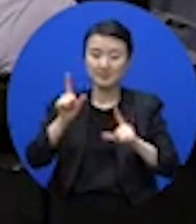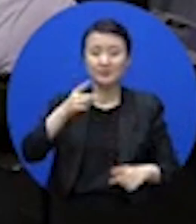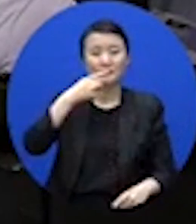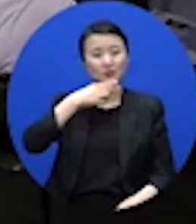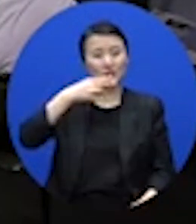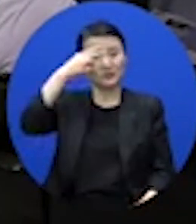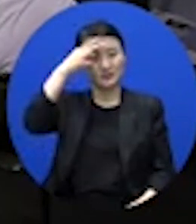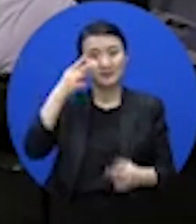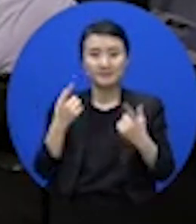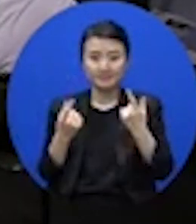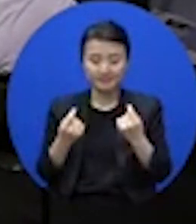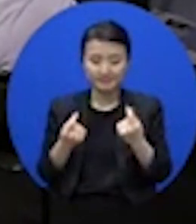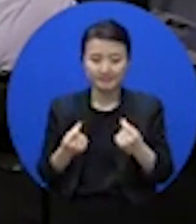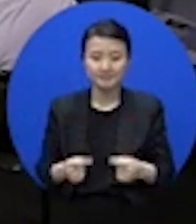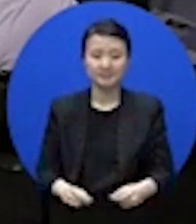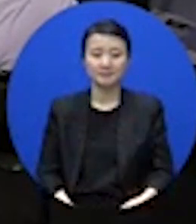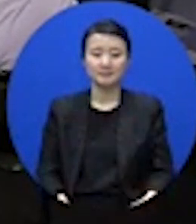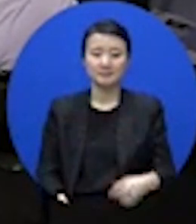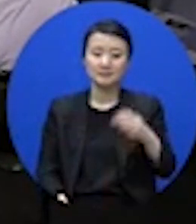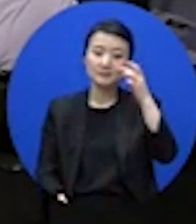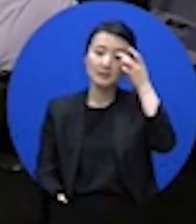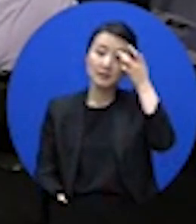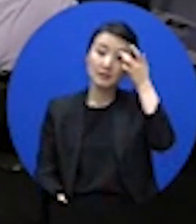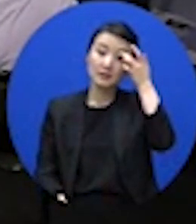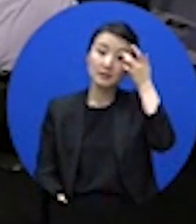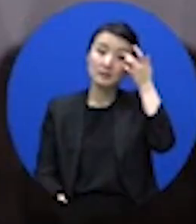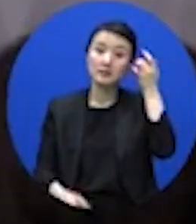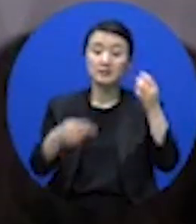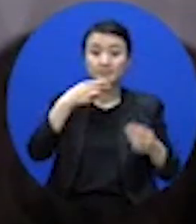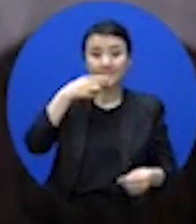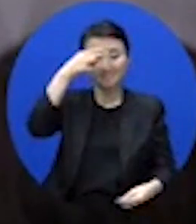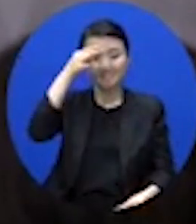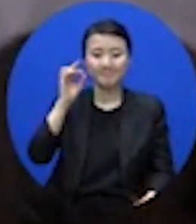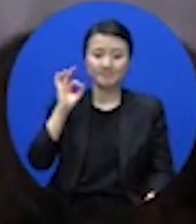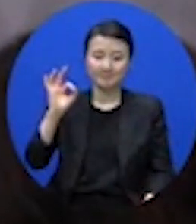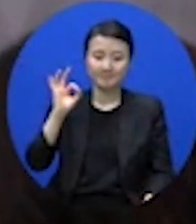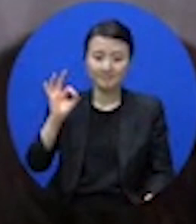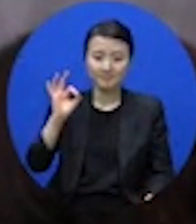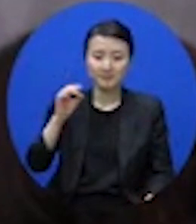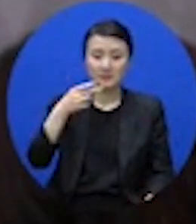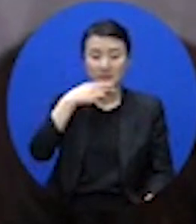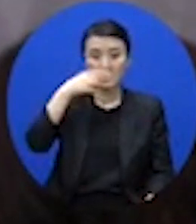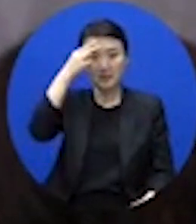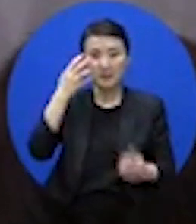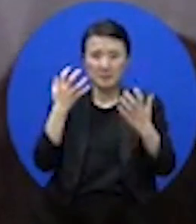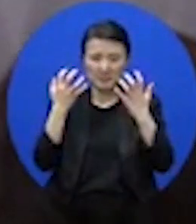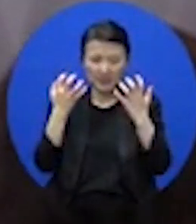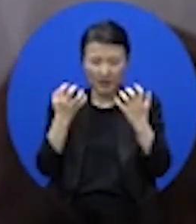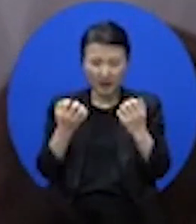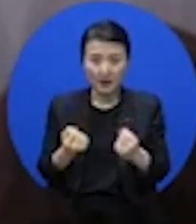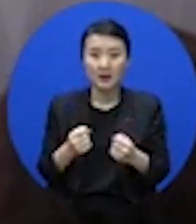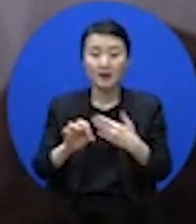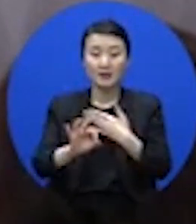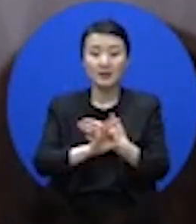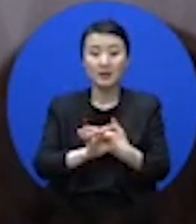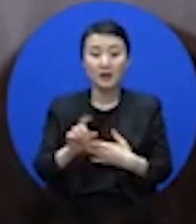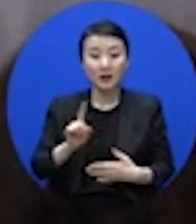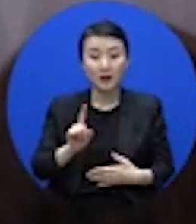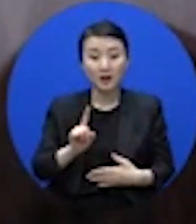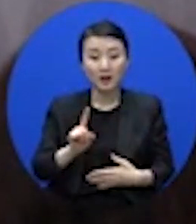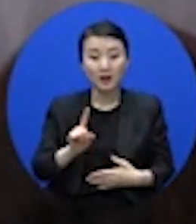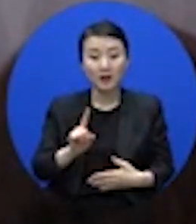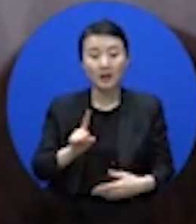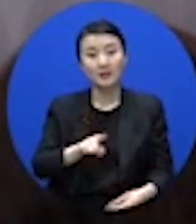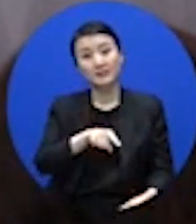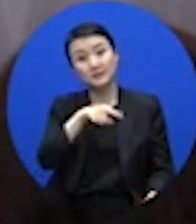참 좋으시죠. 네, 이 좋아요. 이 너무 많이 마시고 그 다음에는 어떻게